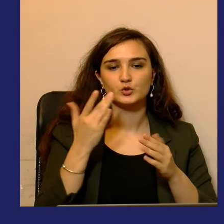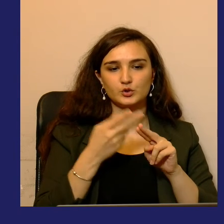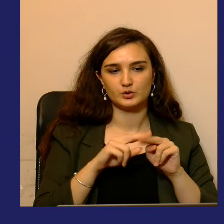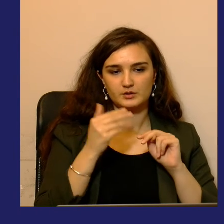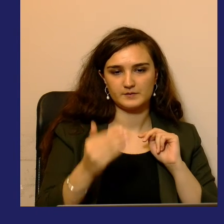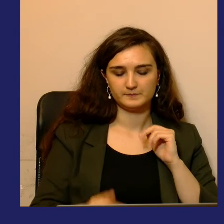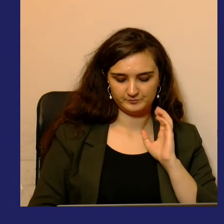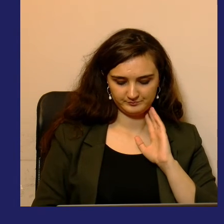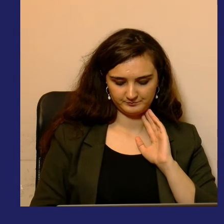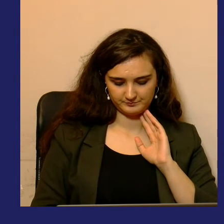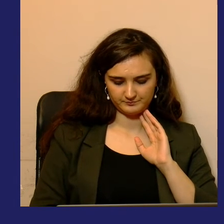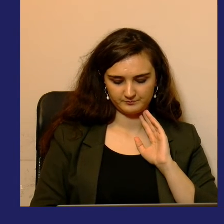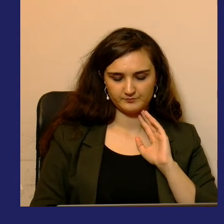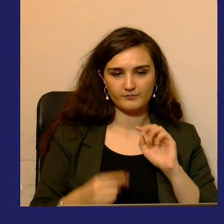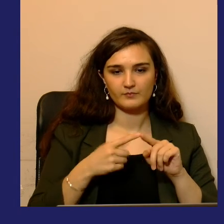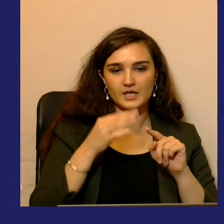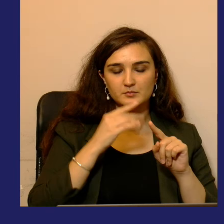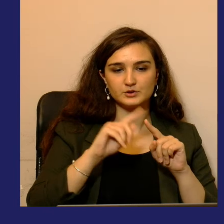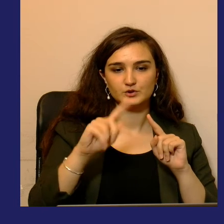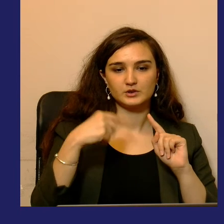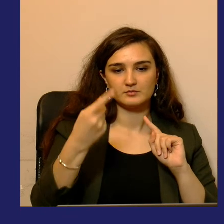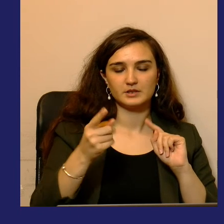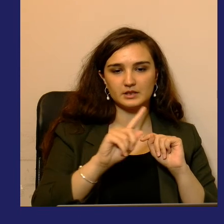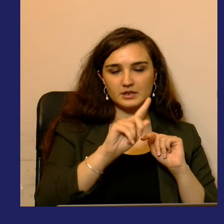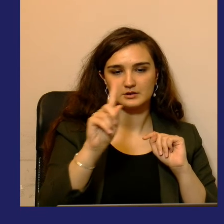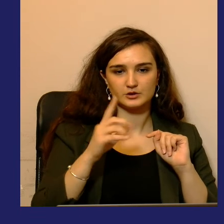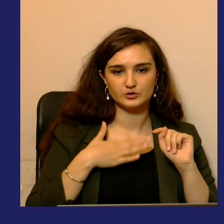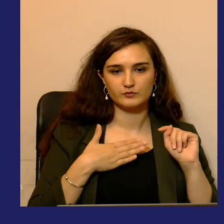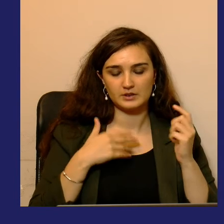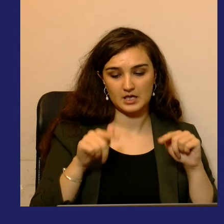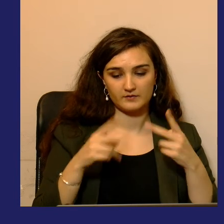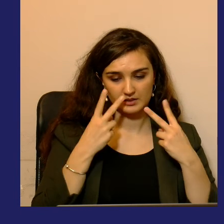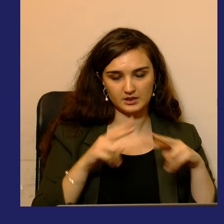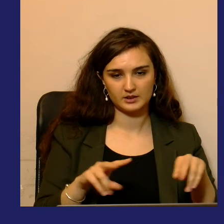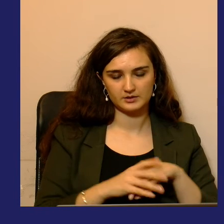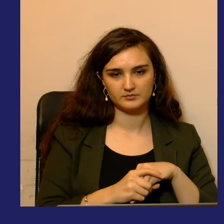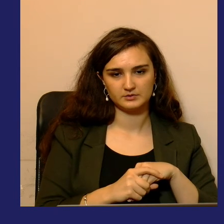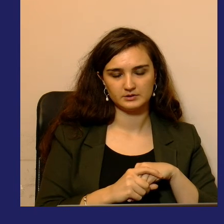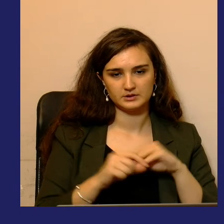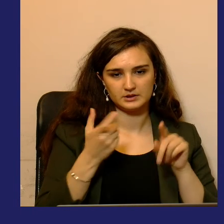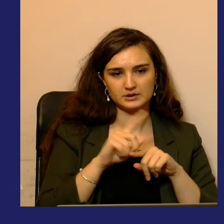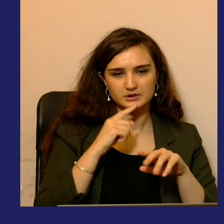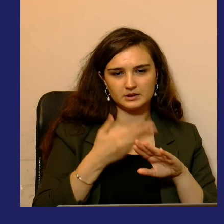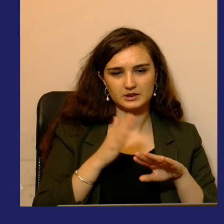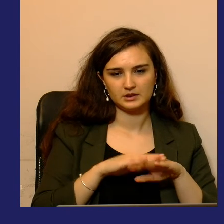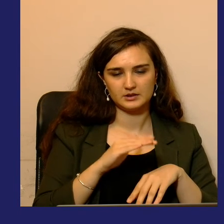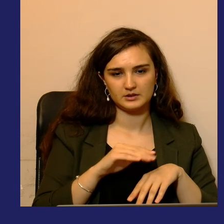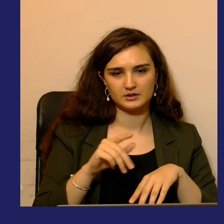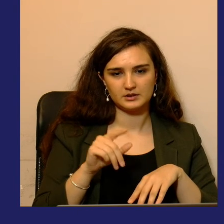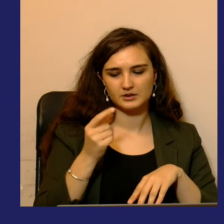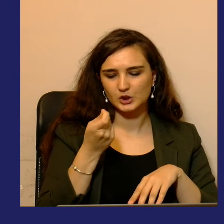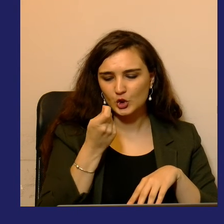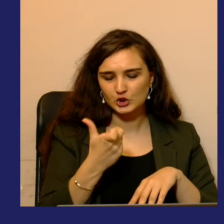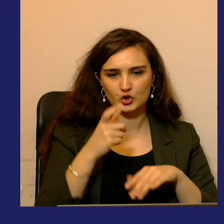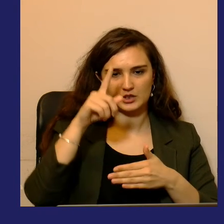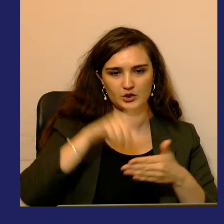გარყვნილებს. ამის შემდეგ, რაც ჩვენ აქ ნახეთ, ძალიან ძნელია იოტის